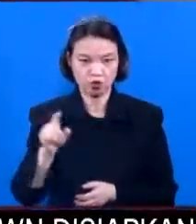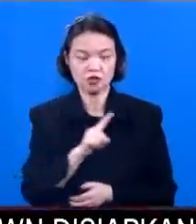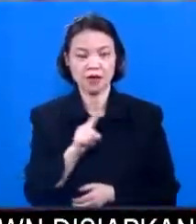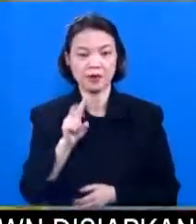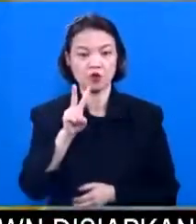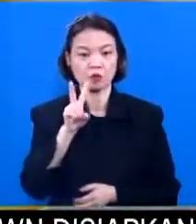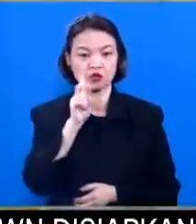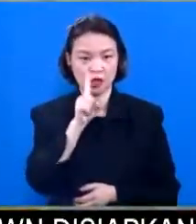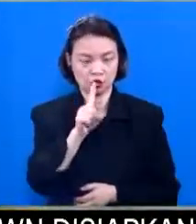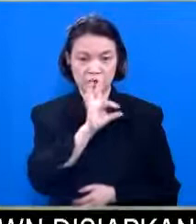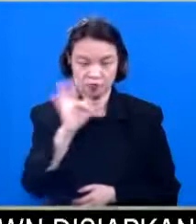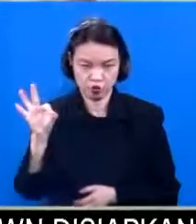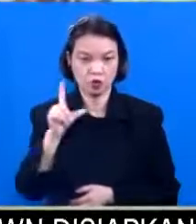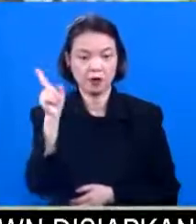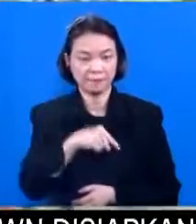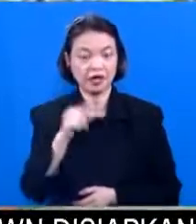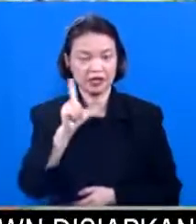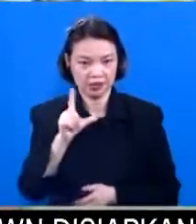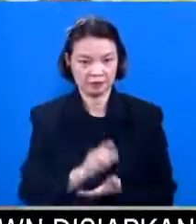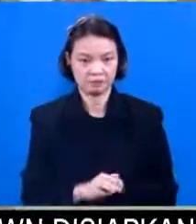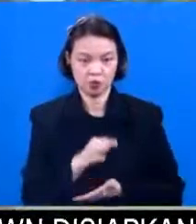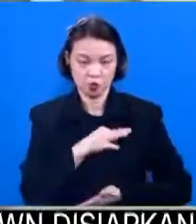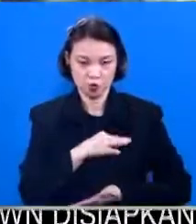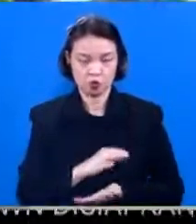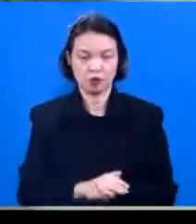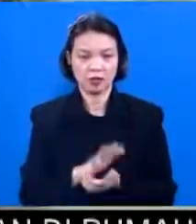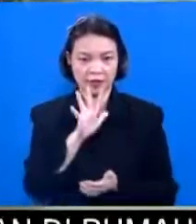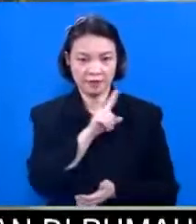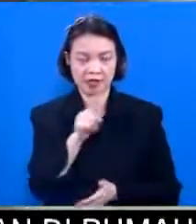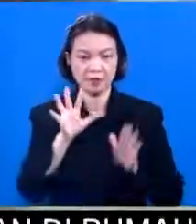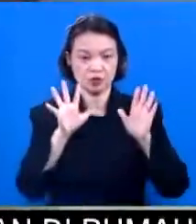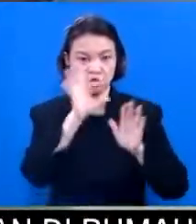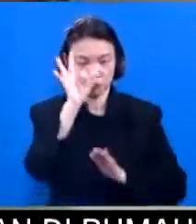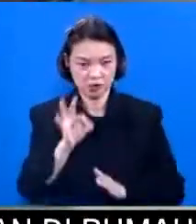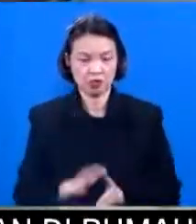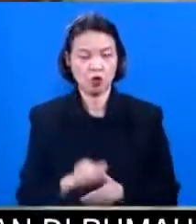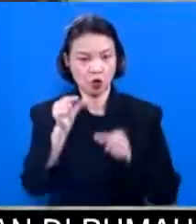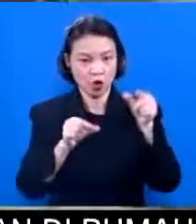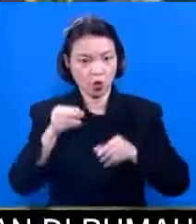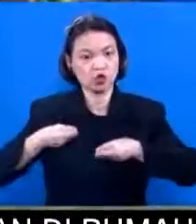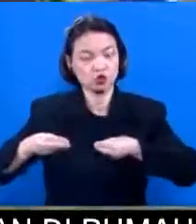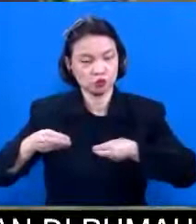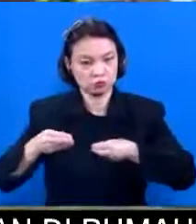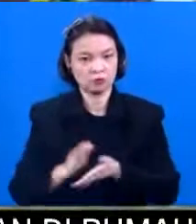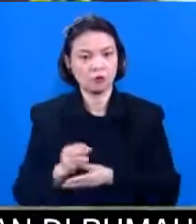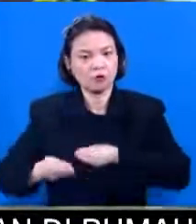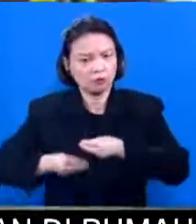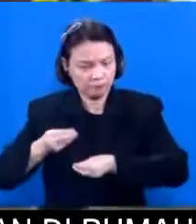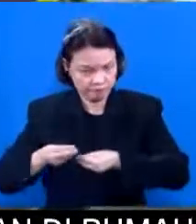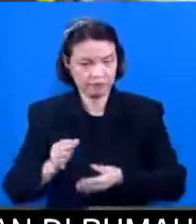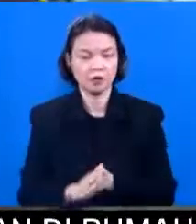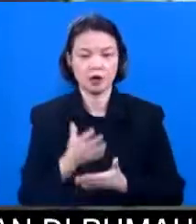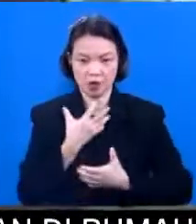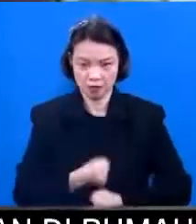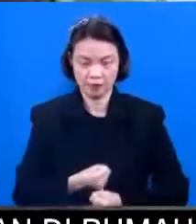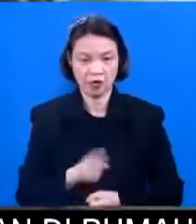Rp20-21.000. Dengan rata-rata margin keuntungan 5-10%, para pedagang ini berharap bila 1 liter minyak nantinya dijual